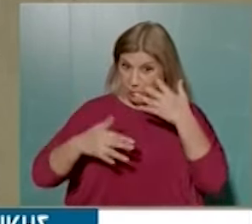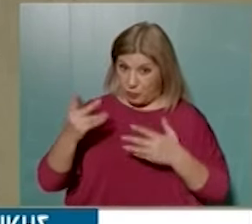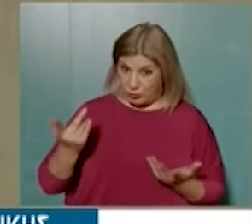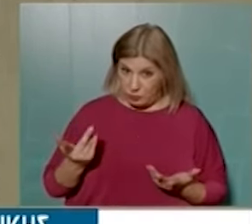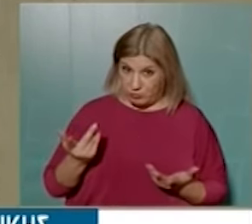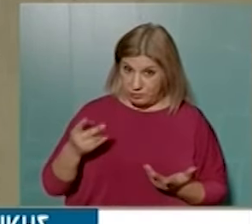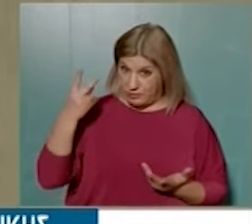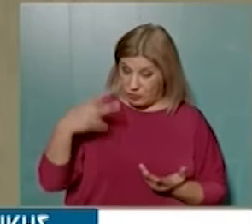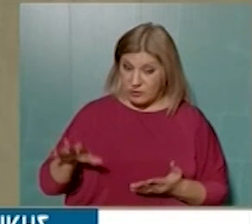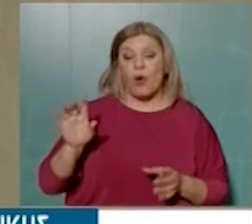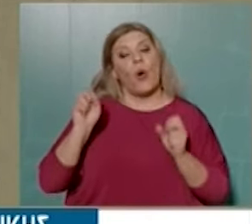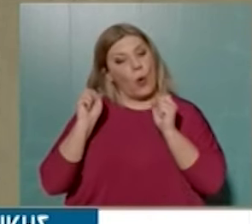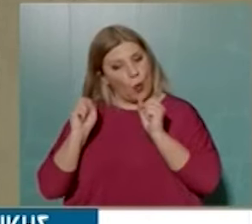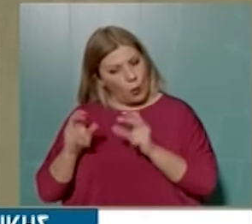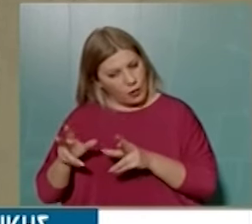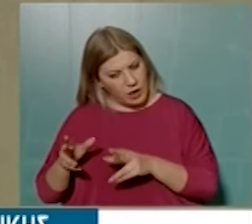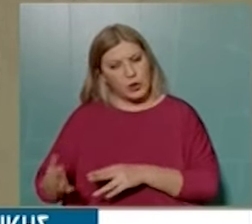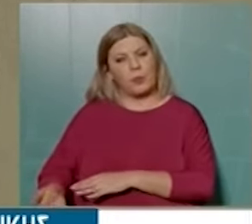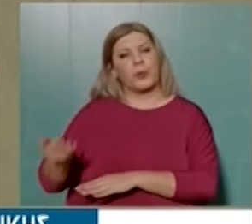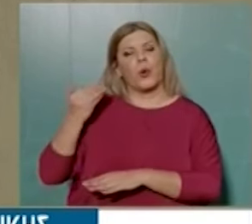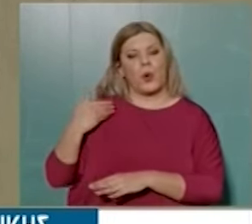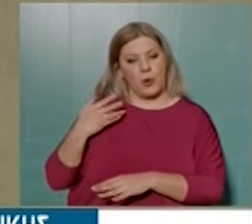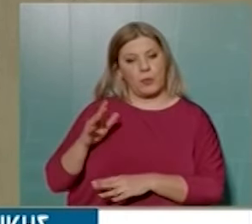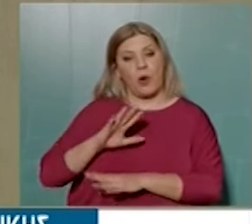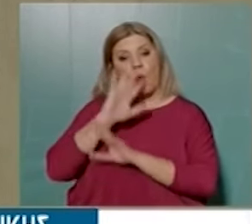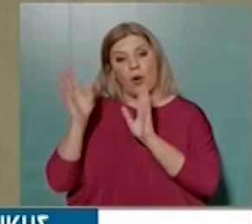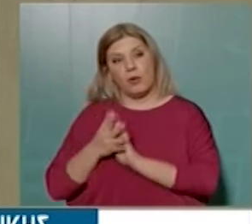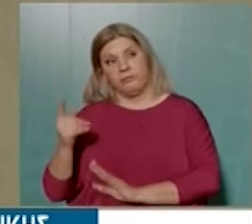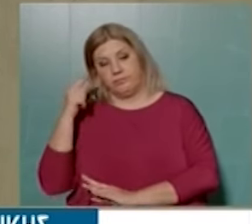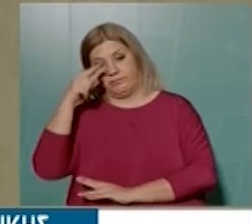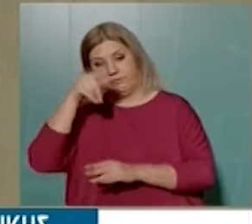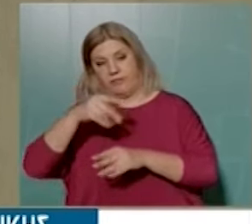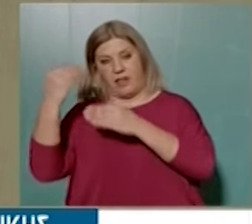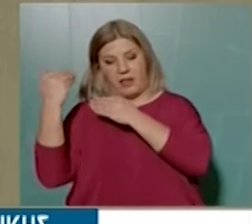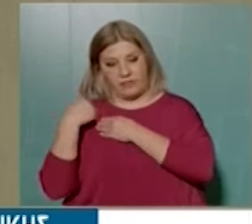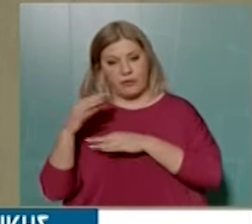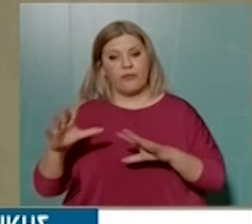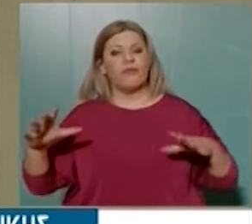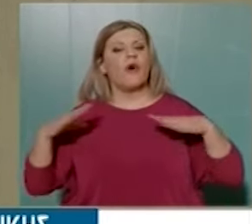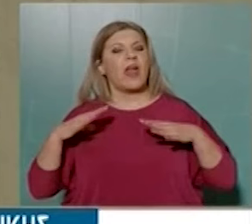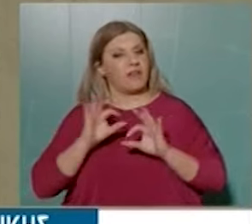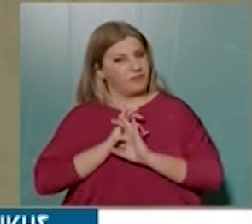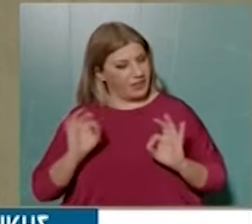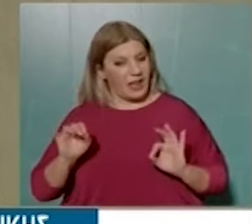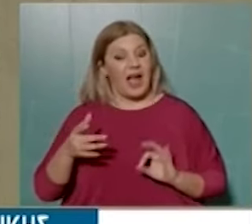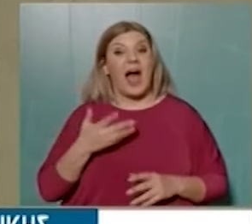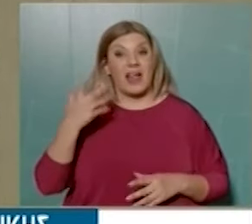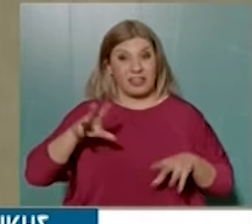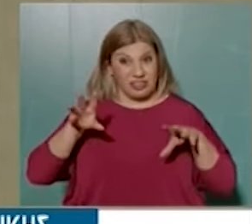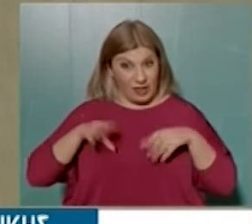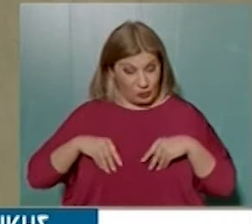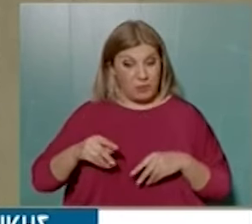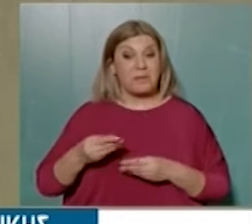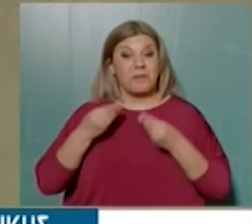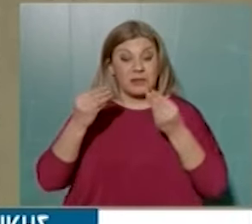προϋπολογισμός okay είναι των προηγούμενων και τους ρίχνεται όλο το ανάθεμα βολικό αλλά ακόμα και αν δεχθούμε ότι